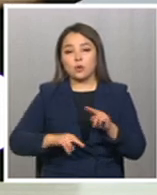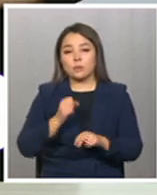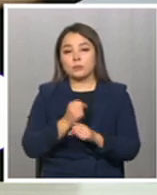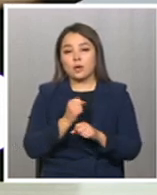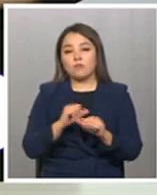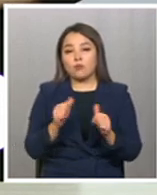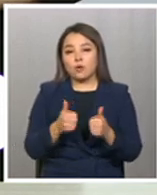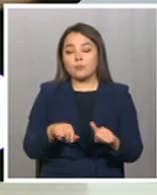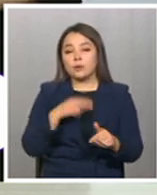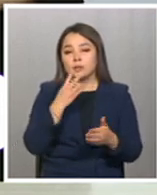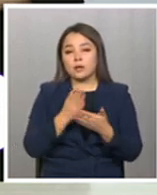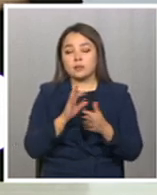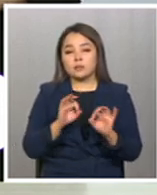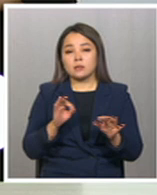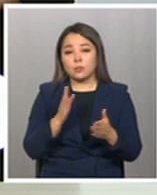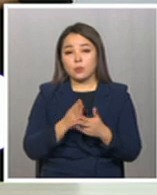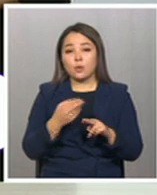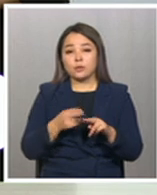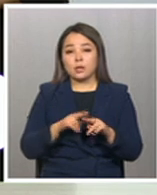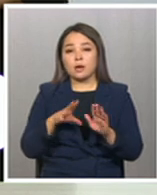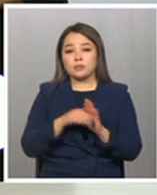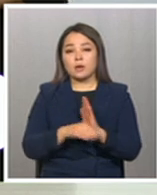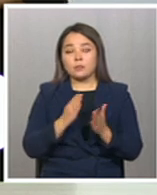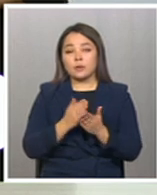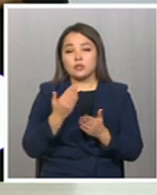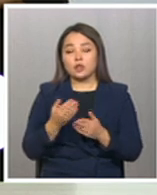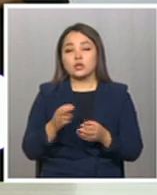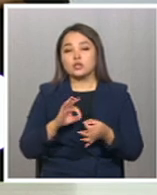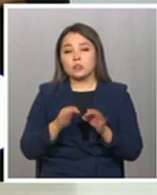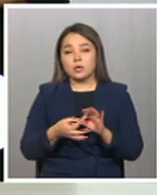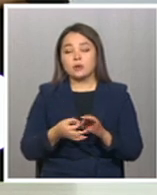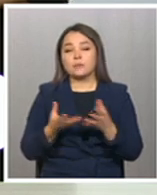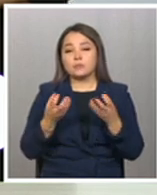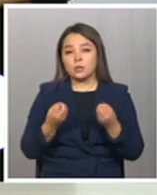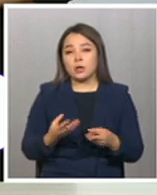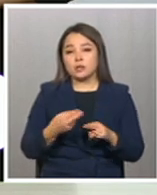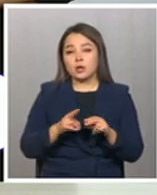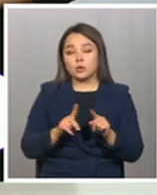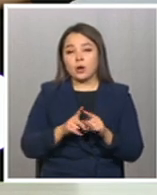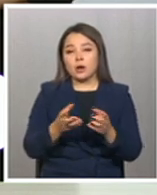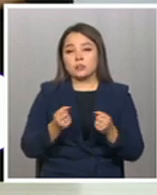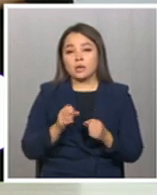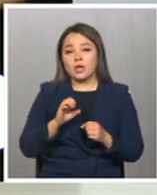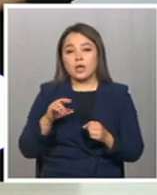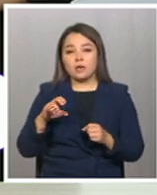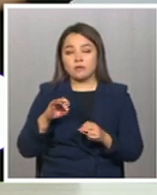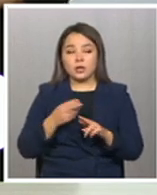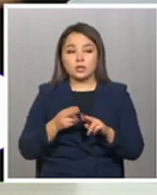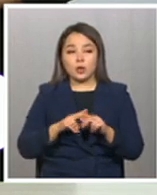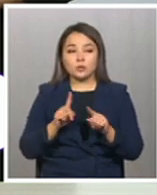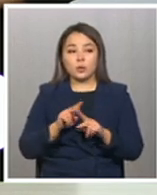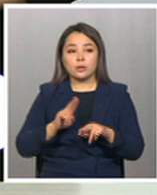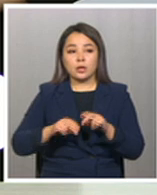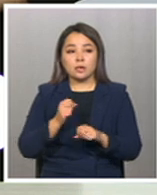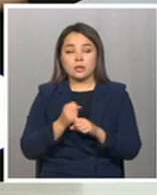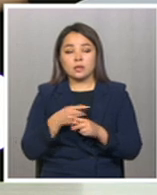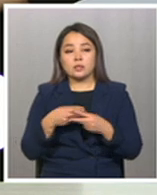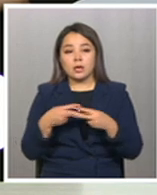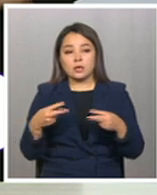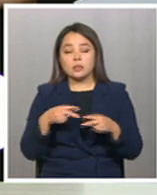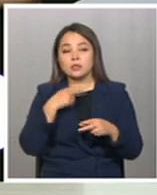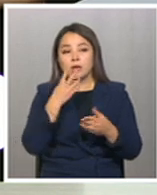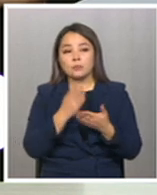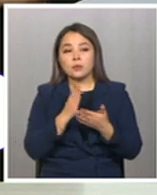формуларын қарастырдыңыздар. Сонымен қатар, жай және күрделі эфирлерді алыну реакцияларына және теңдеулерін